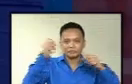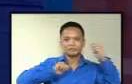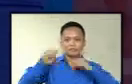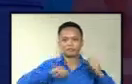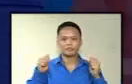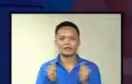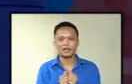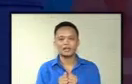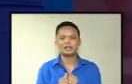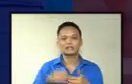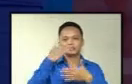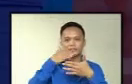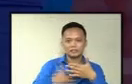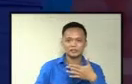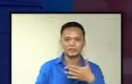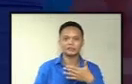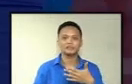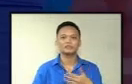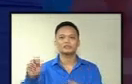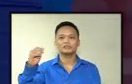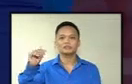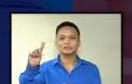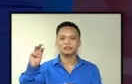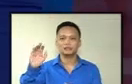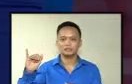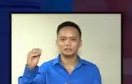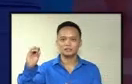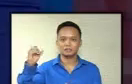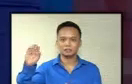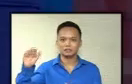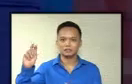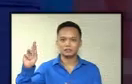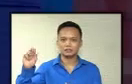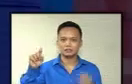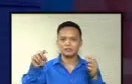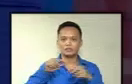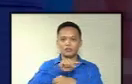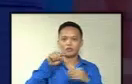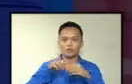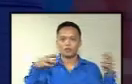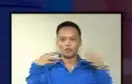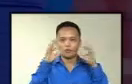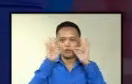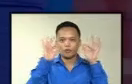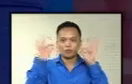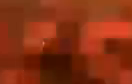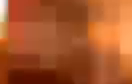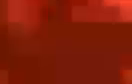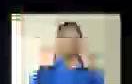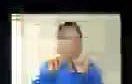Napasama sa shortlist ng 92nd Academy Awards o Oscars ang isang documentary tungkol sa war on drugs ng Administrasyong